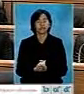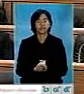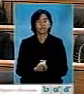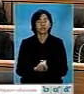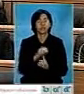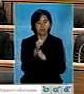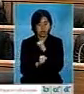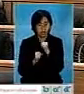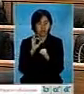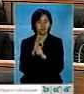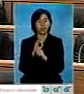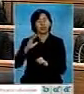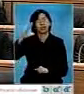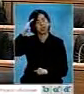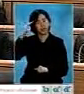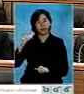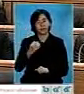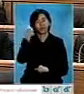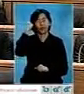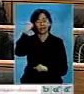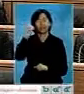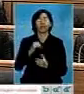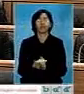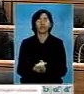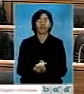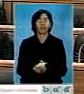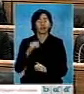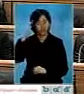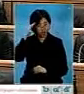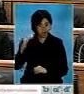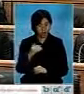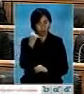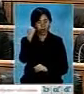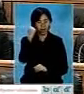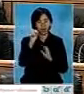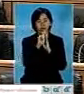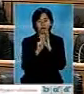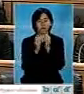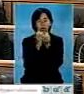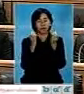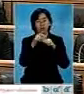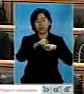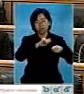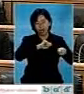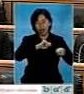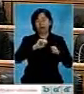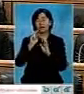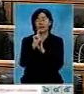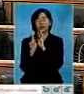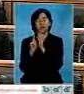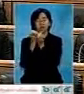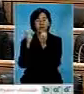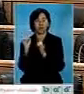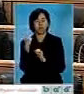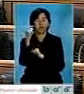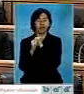การณ์ปฏิวัติรัฐประหารเราถึงมีรัฐธรรมนูญฉบับปี2550ขึ้นมาซึ่ง